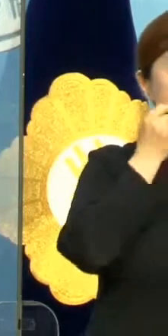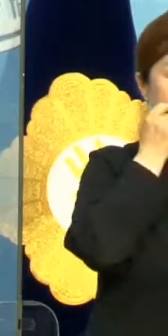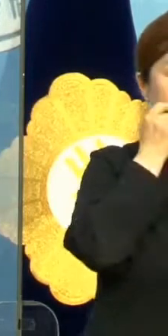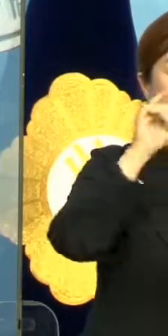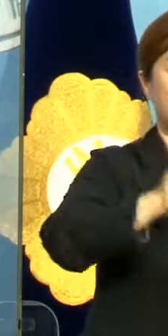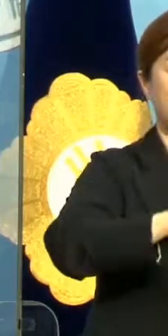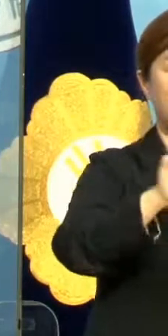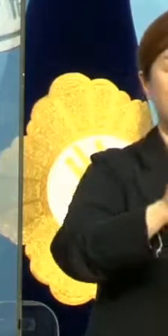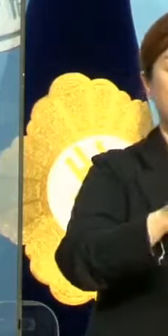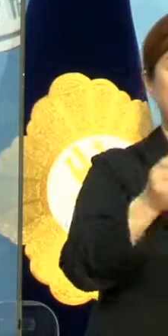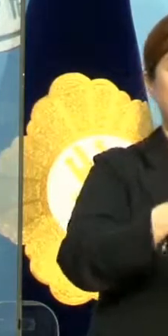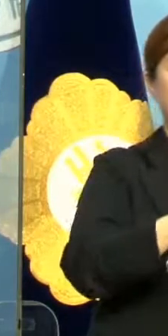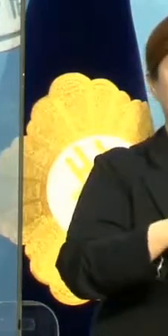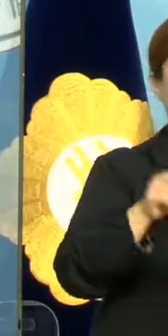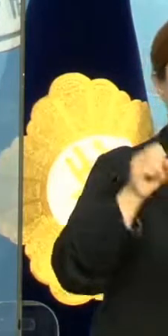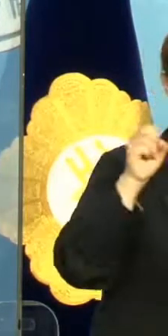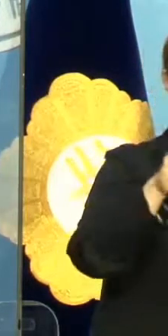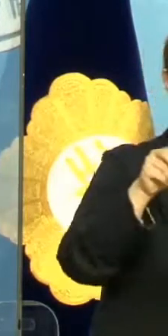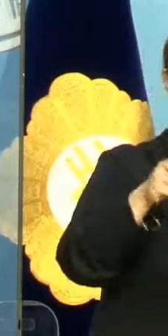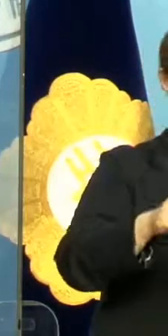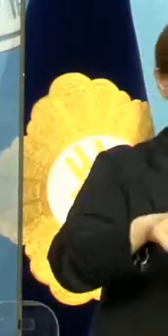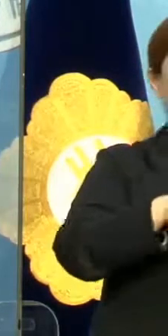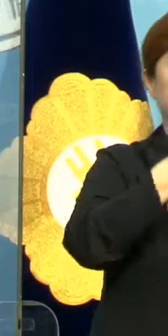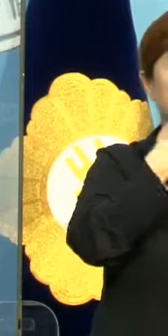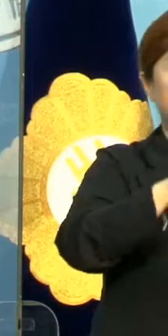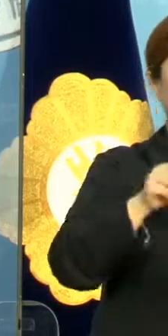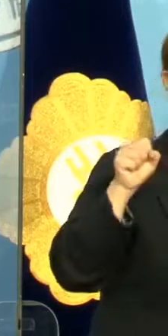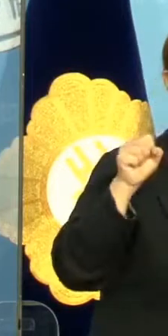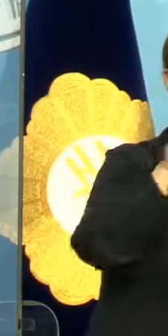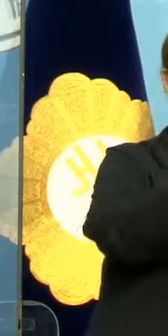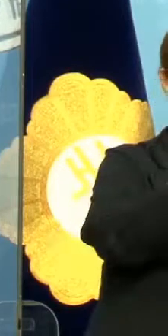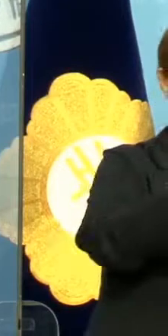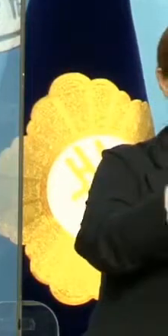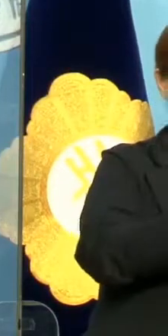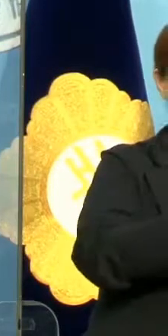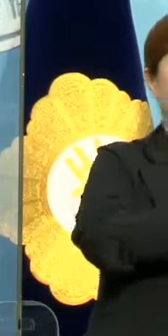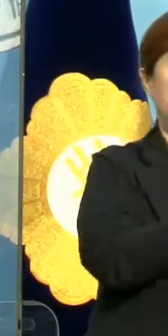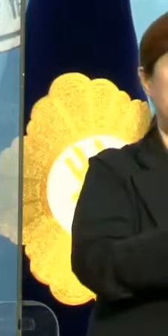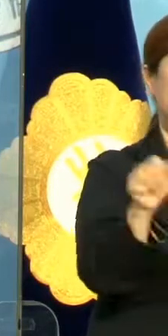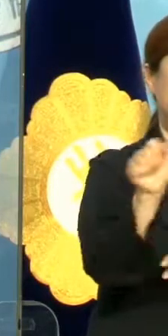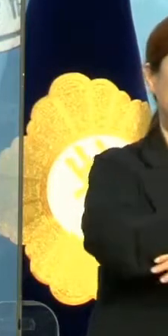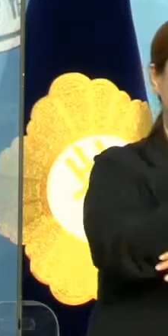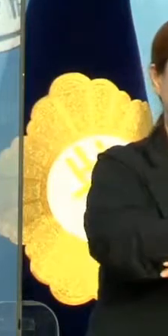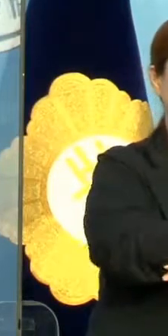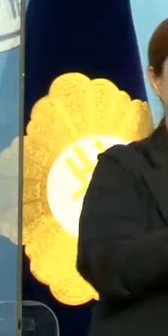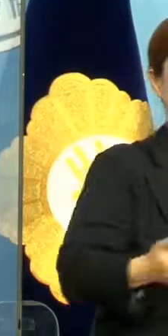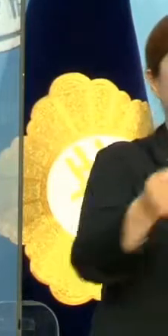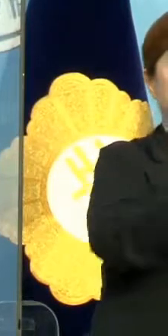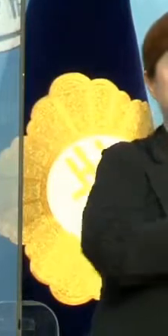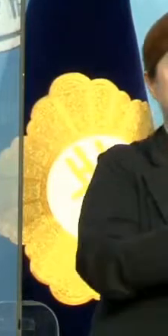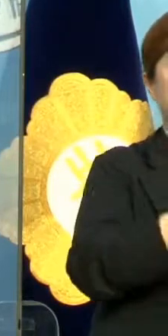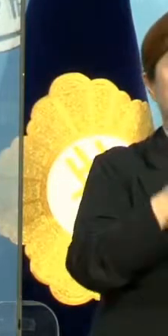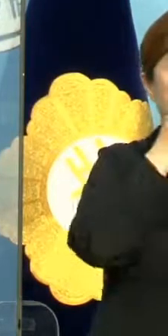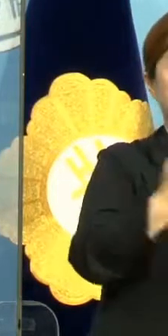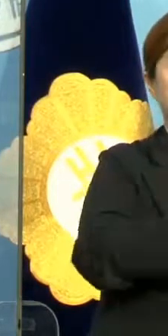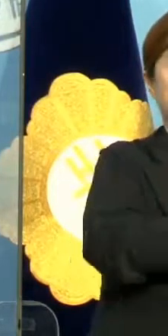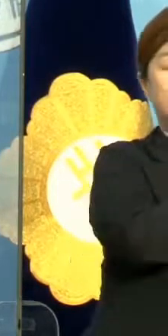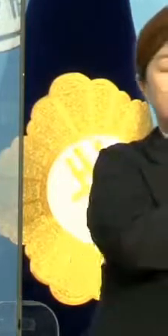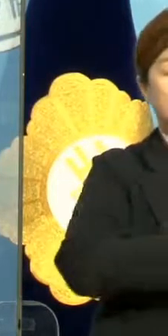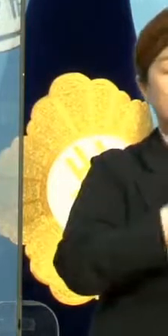못하고 택배 음식배달 대리운전 이삿짐 아르바이트를 하며 버텨왔다 고